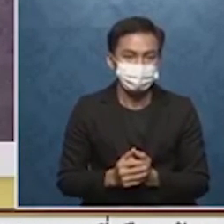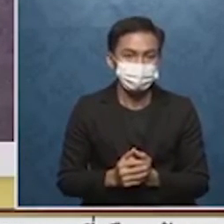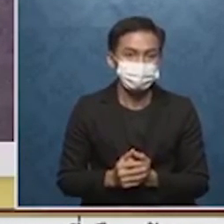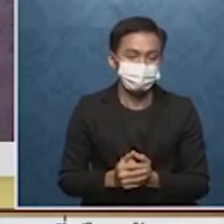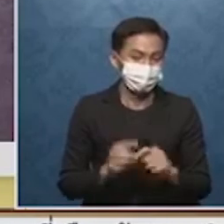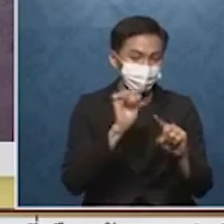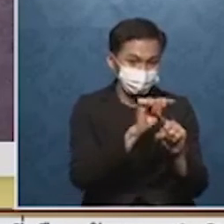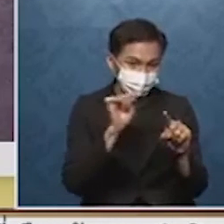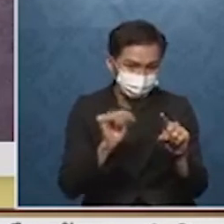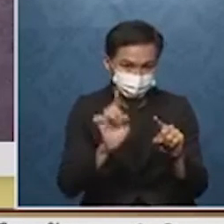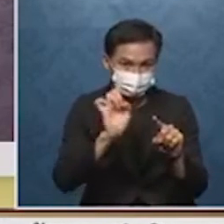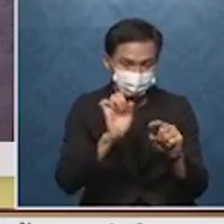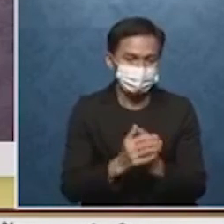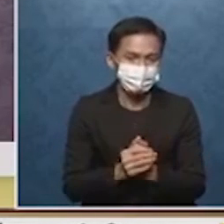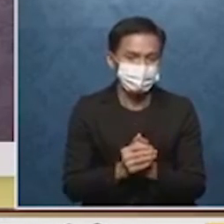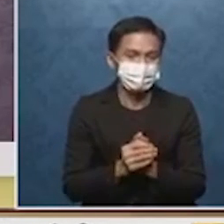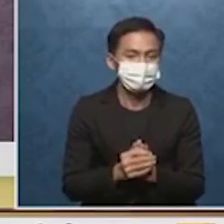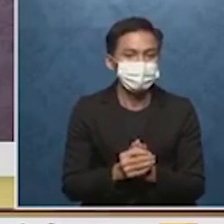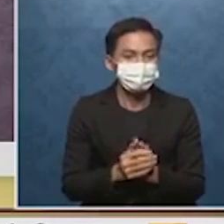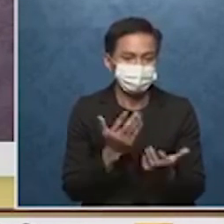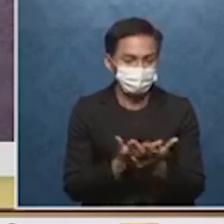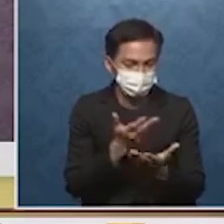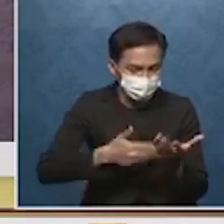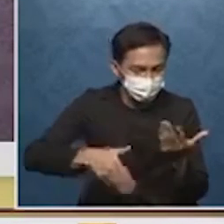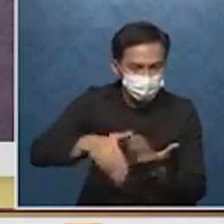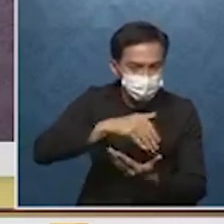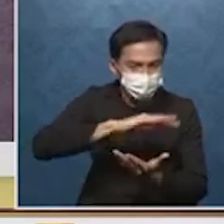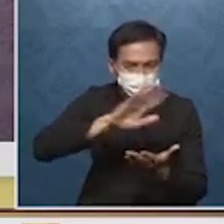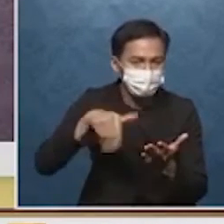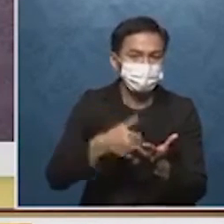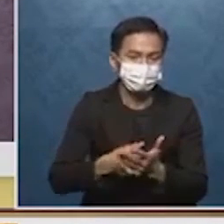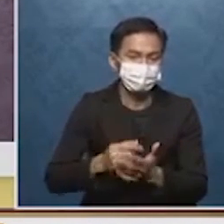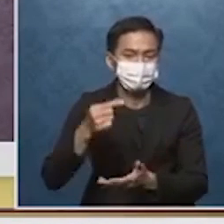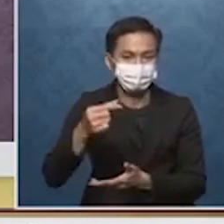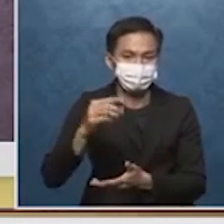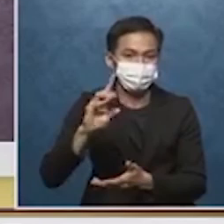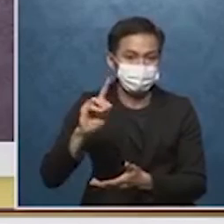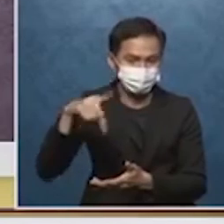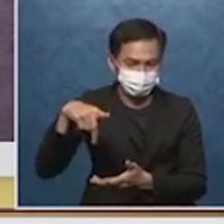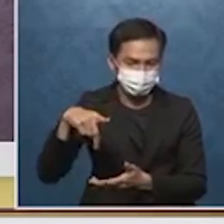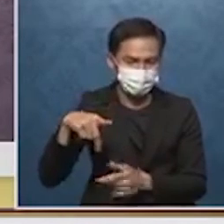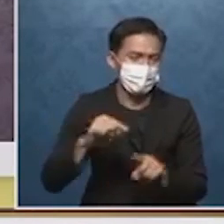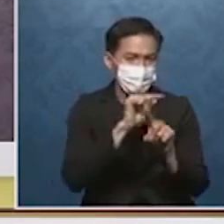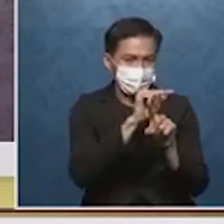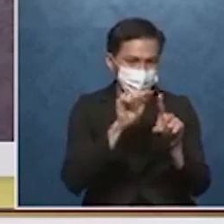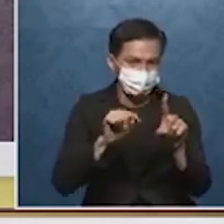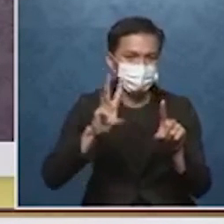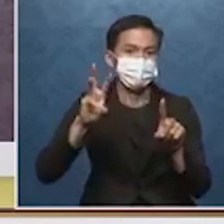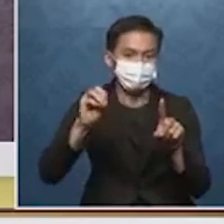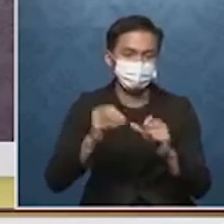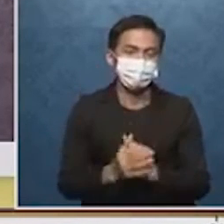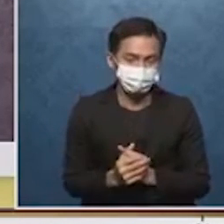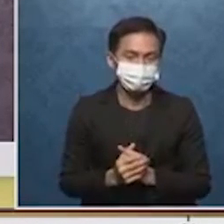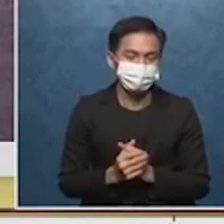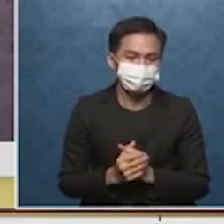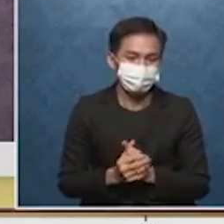ต่อผลิตภัณฑ์มวลรวมในประเทศ GDP เนี่ยต้องไม่เกินร้อยละ60หนี้ต่อ GDP